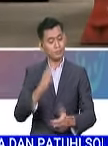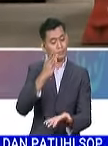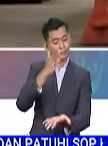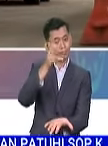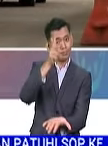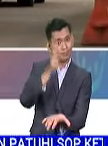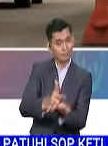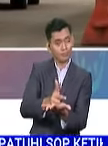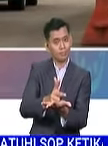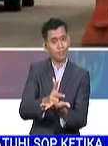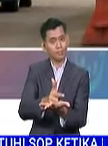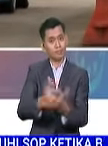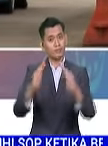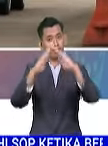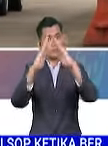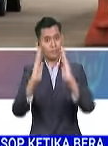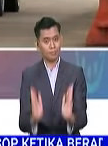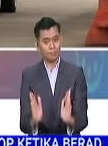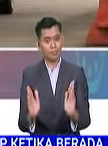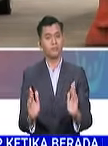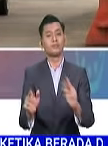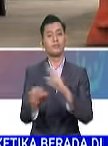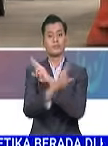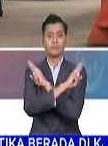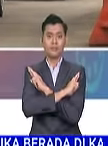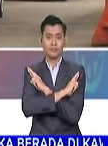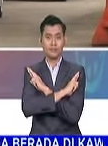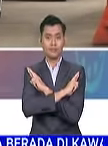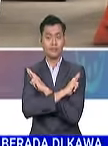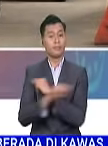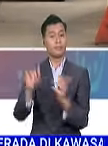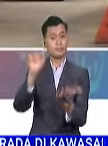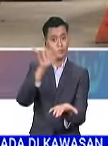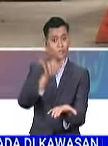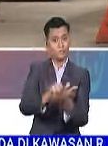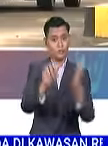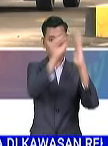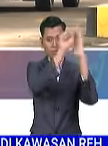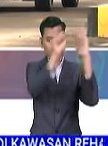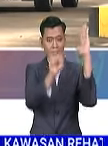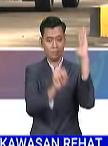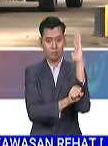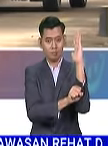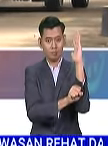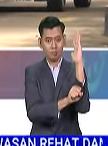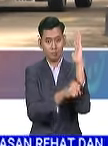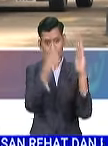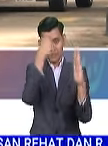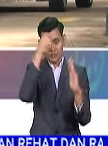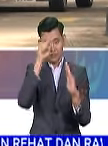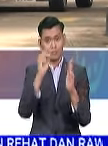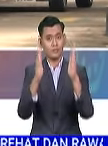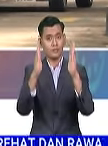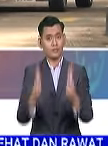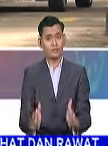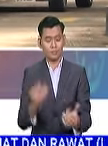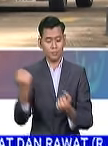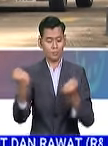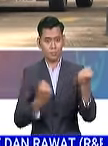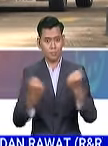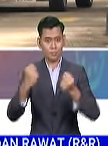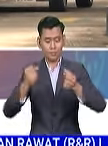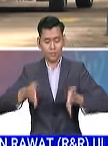di sepanjang laluan LPT2 ini. Dan itu antara syarat wajib yang diberikan kepada pengguna di Lebuh Raya ini. Dan selain